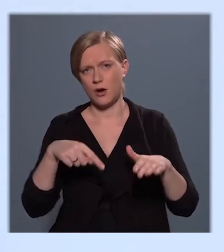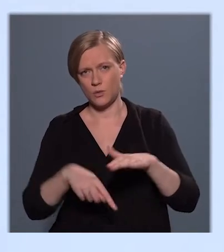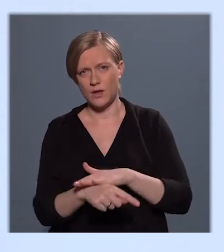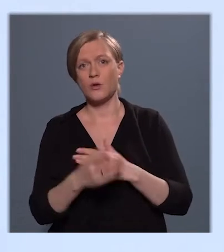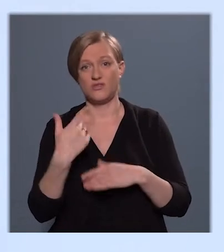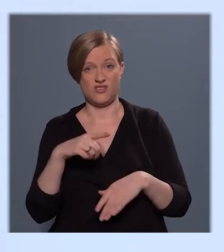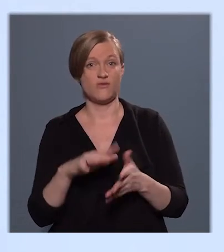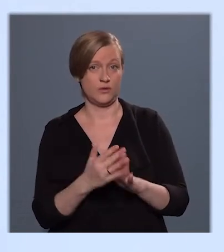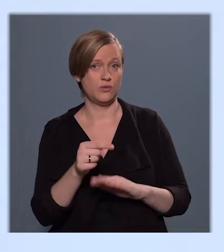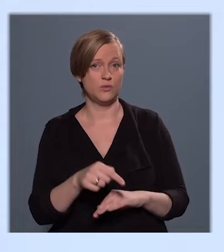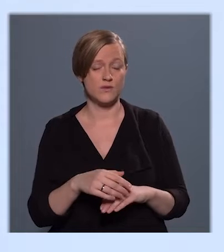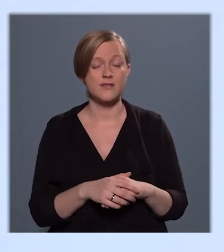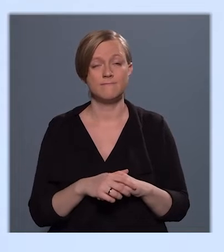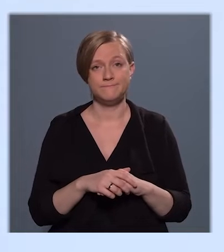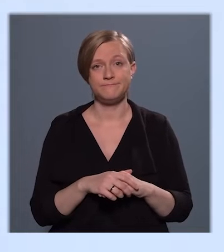is volt egy tűzünk.